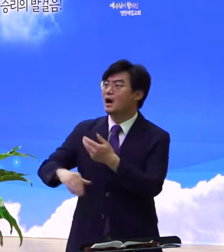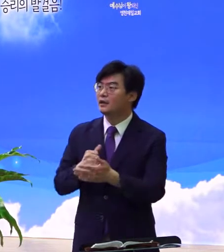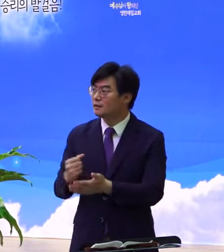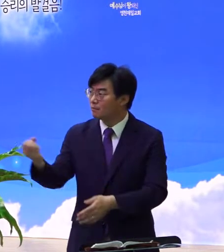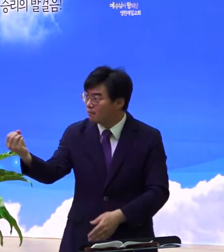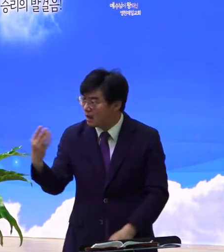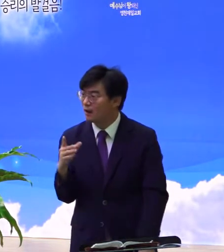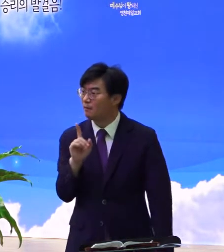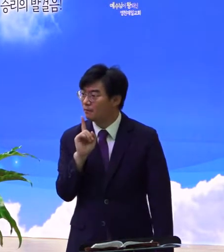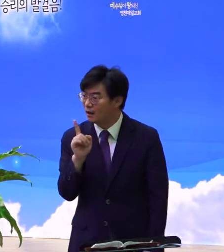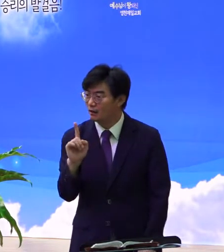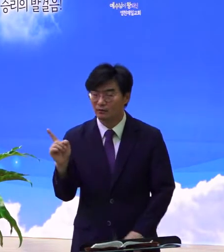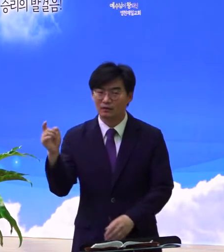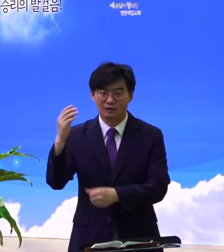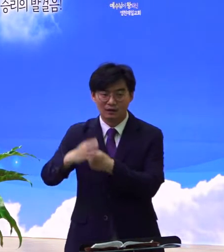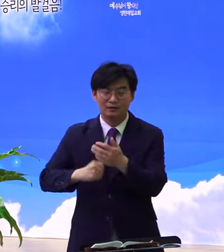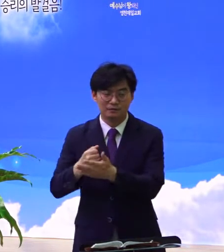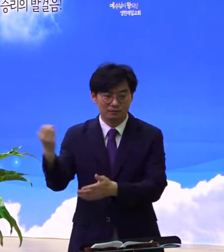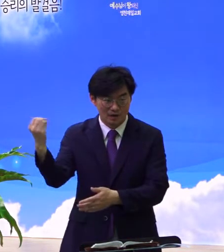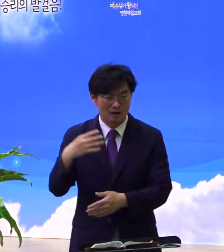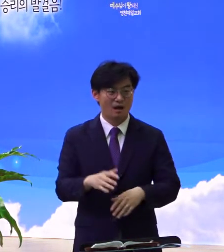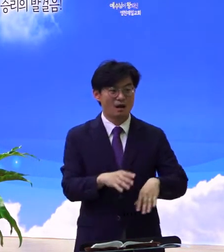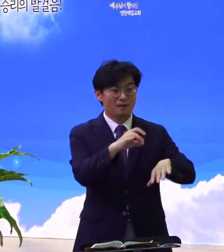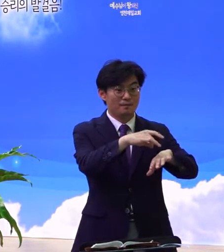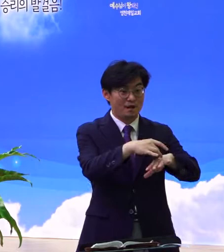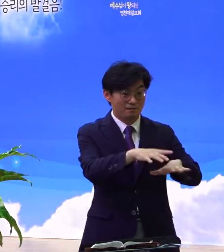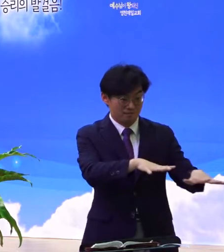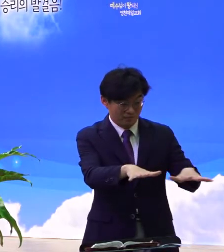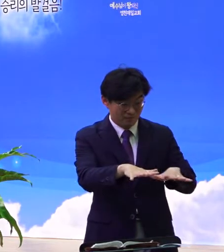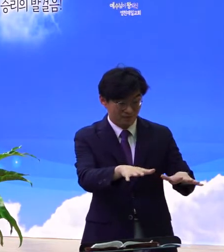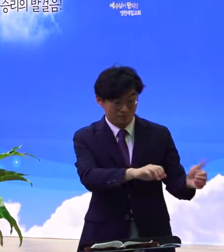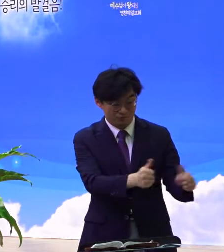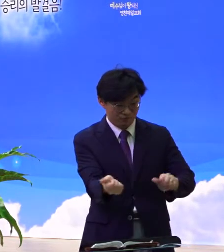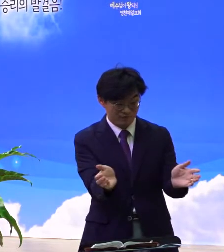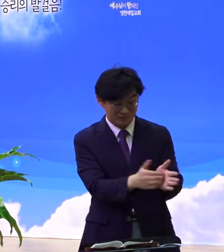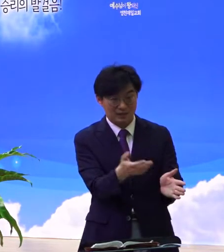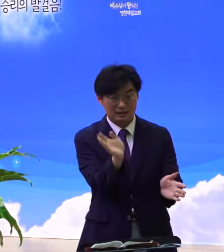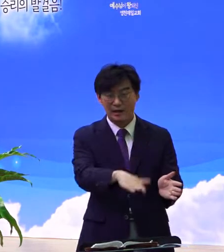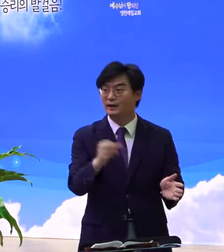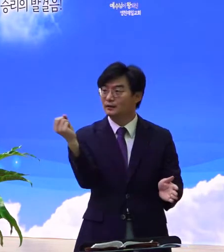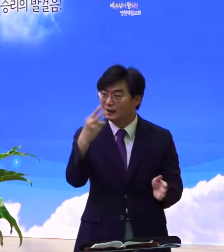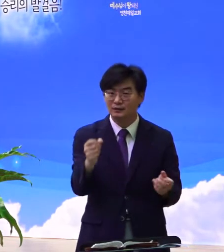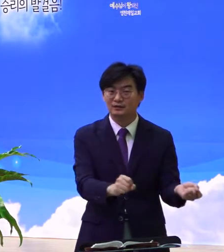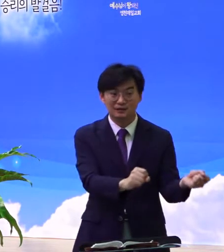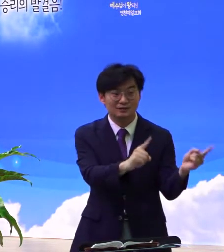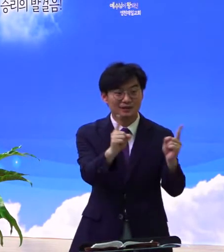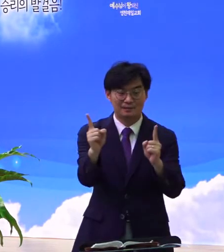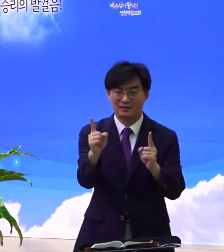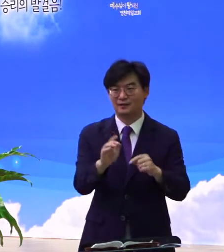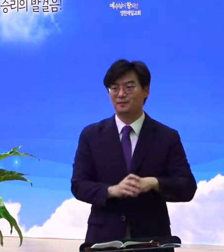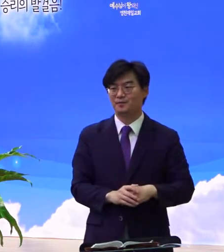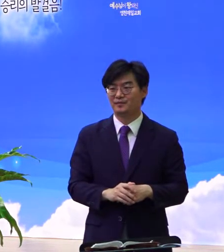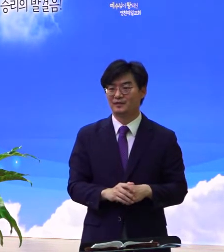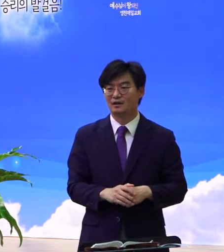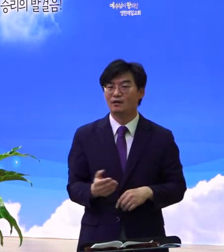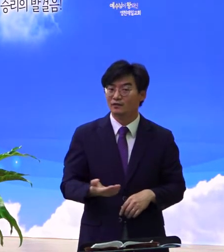내용이 이런 것입니다. 그 마른 뼈들을 향해서 대언할 때 너희가